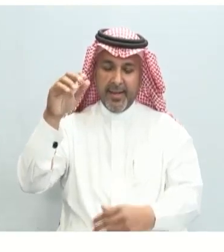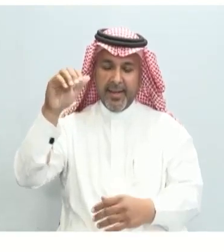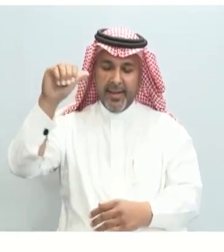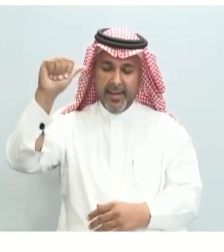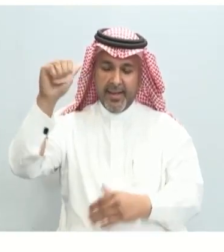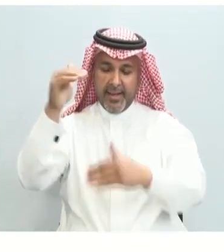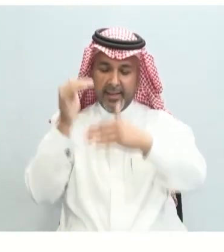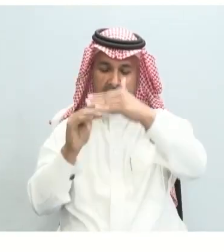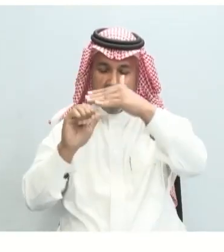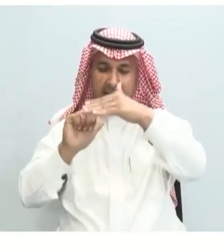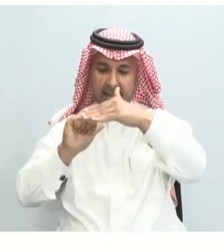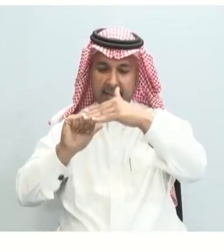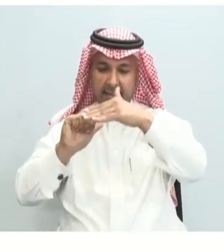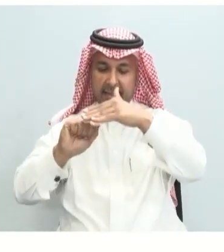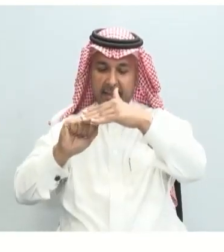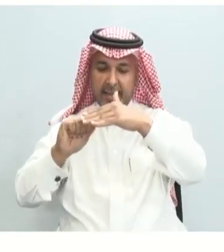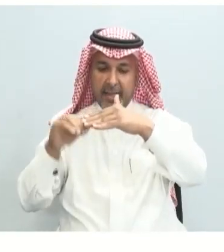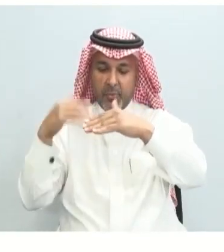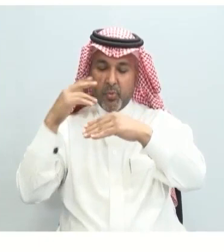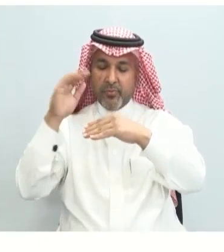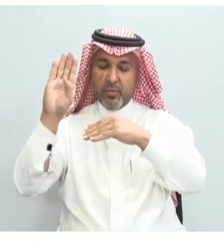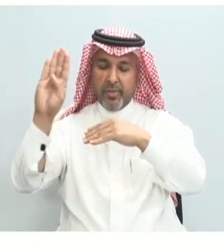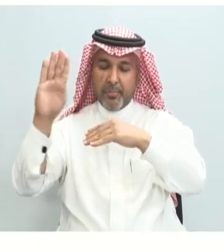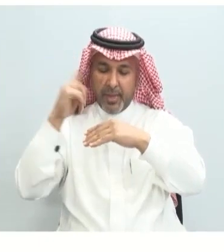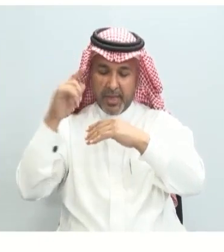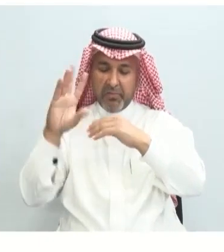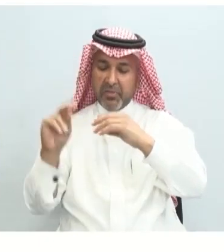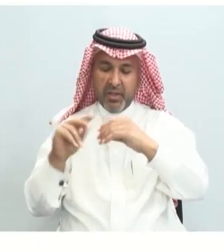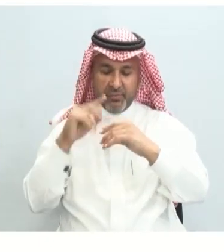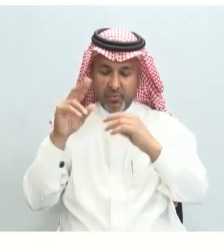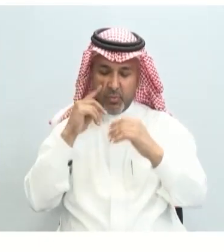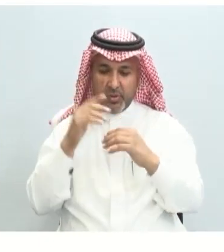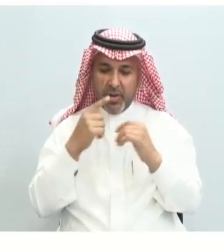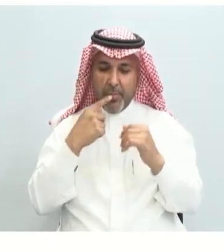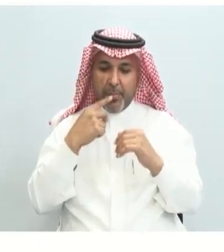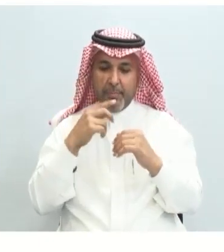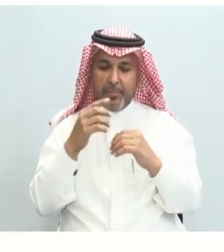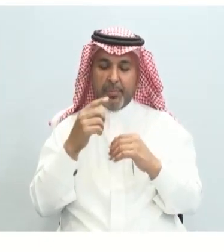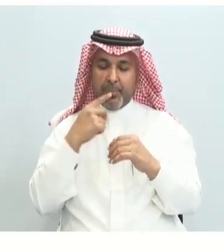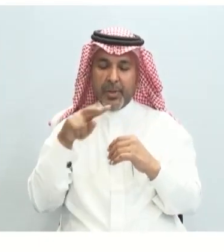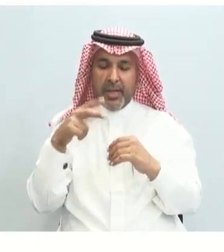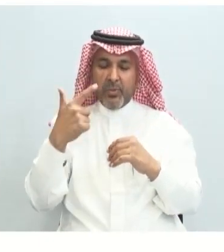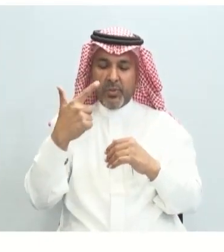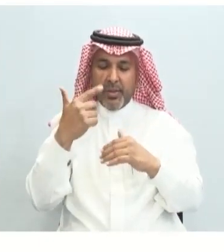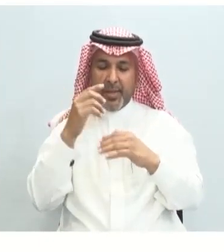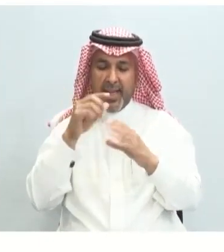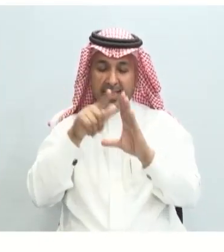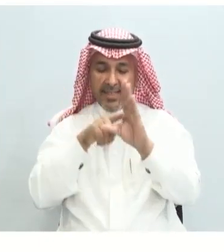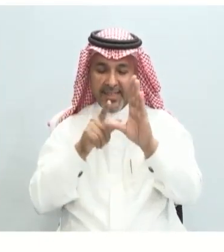بي وبالتالي ساين 107 على 12